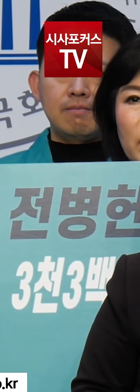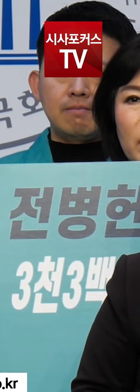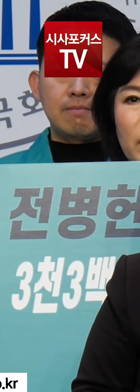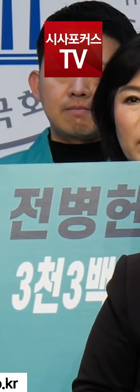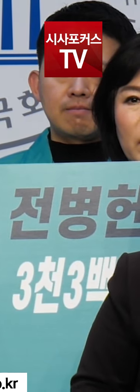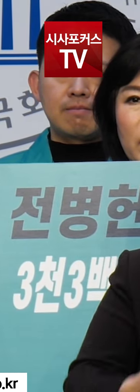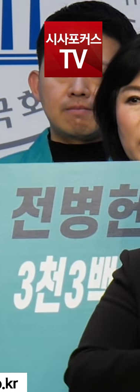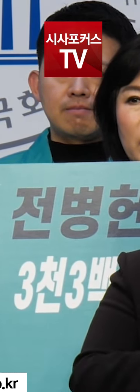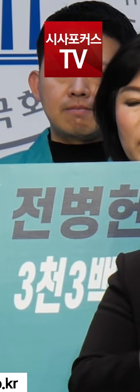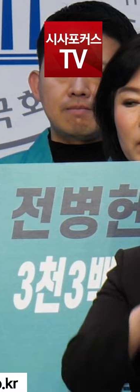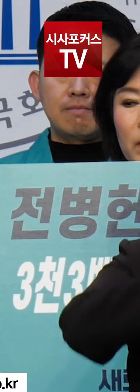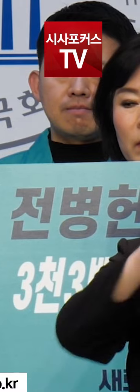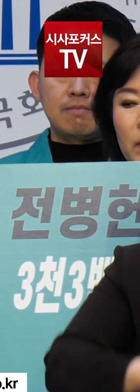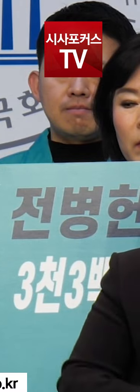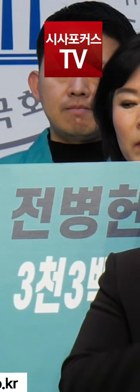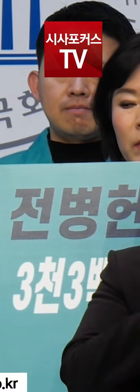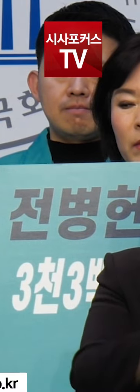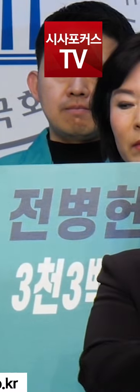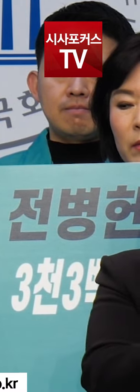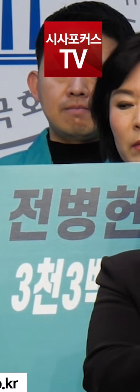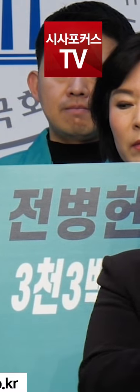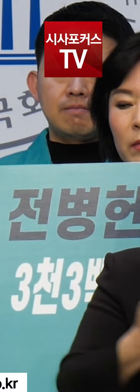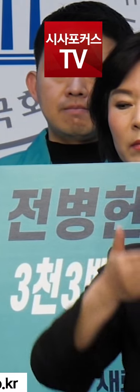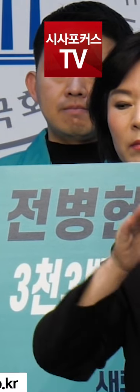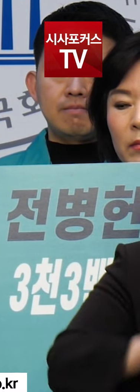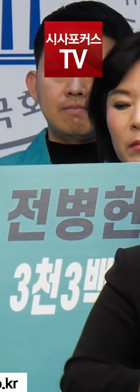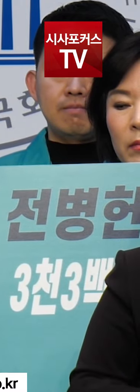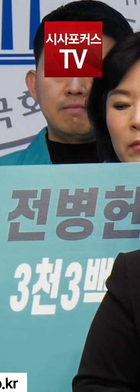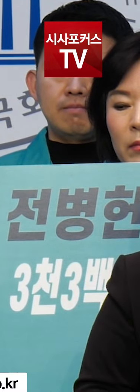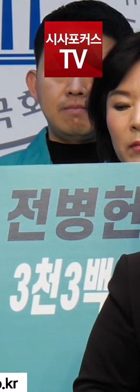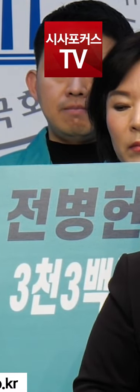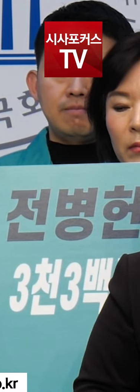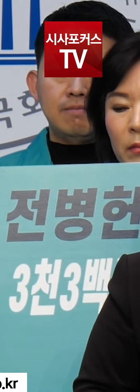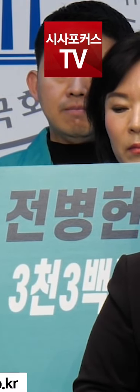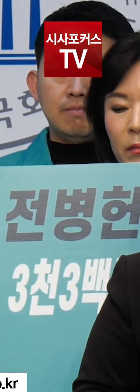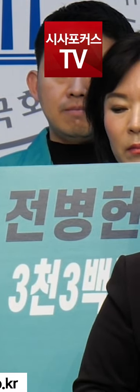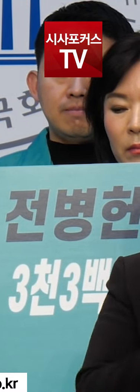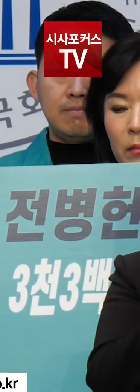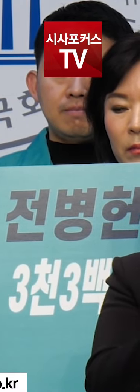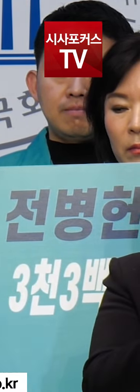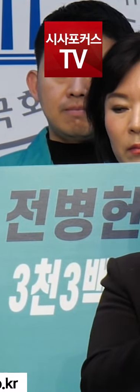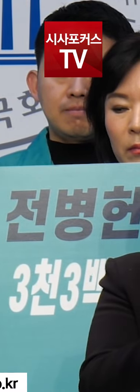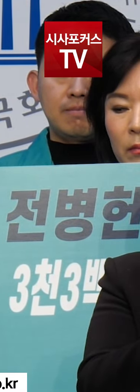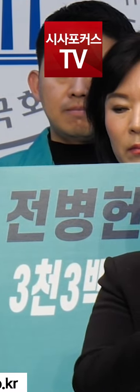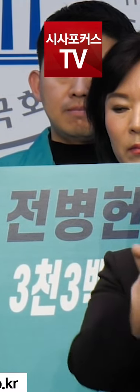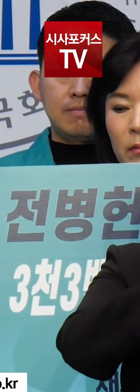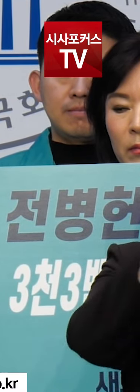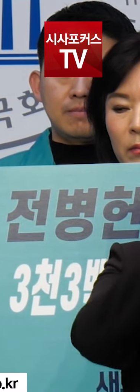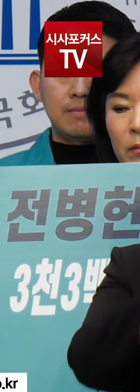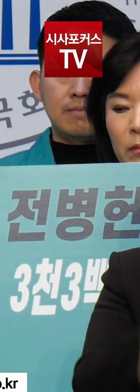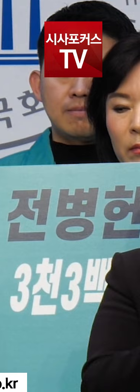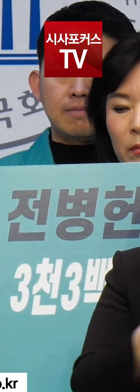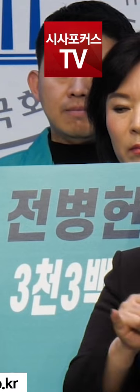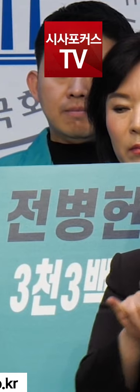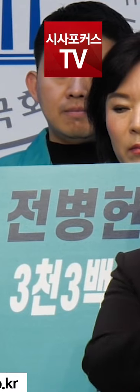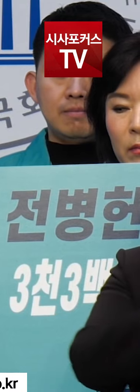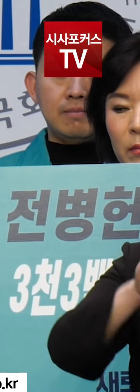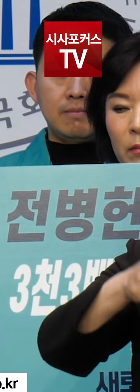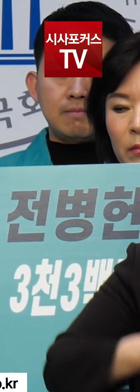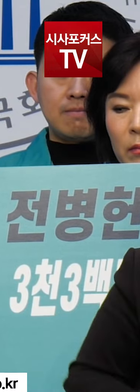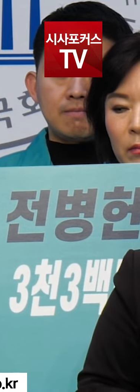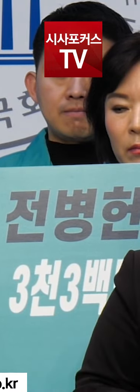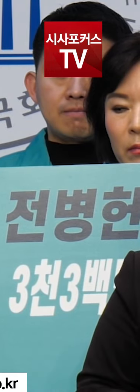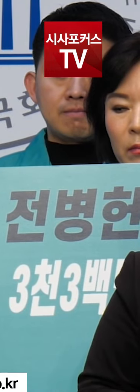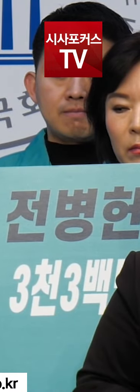상투적인 시스템 공천이라는 허울에 속아 넘어갈 국민은 없습니다.